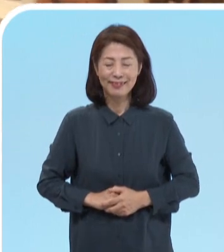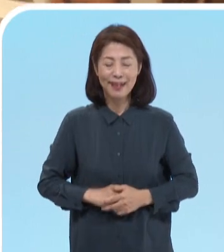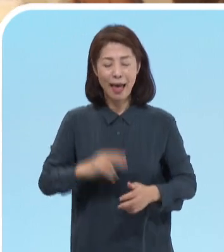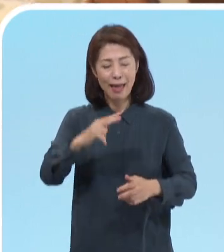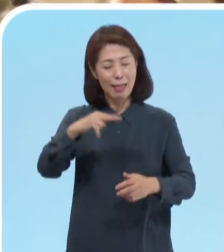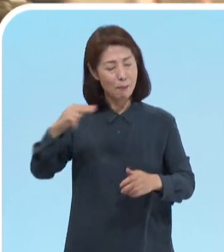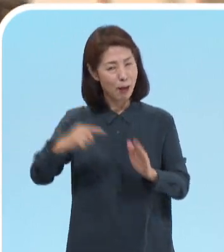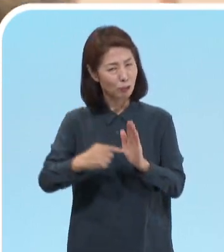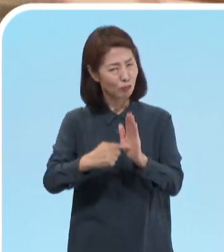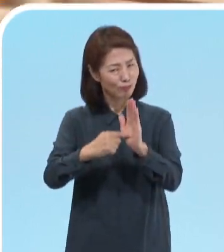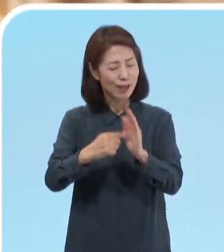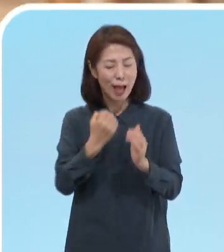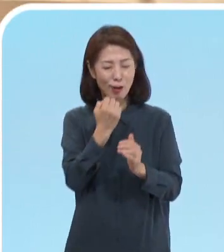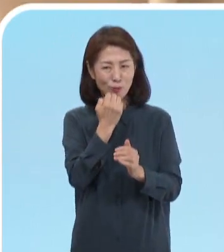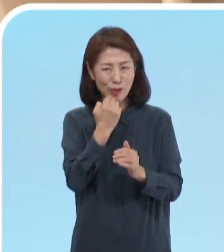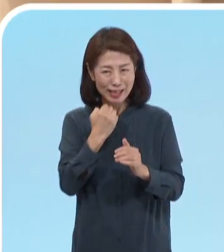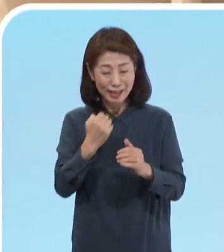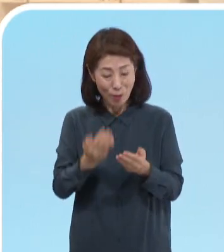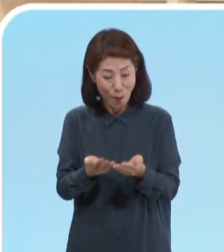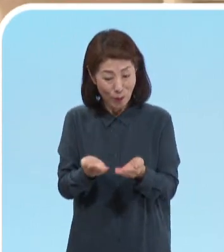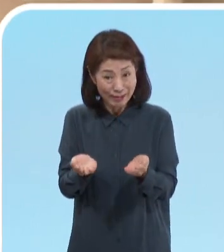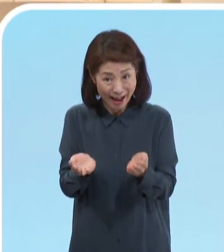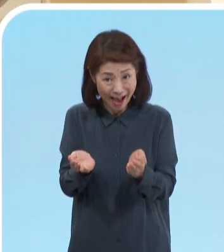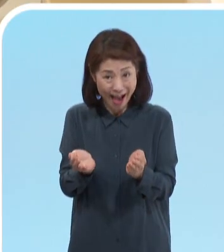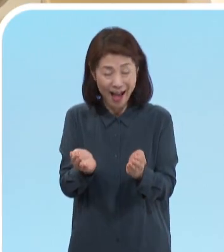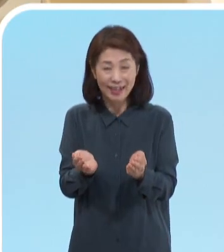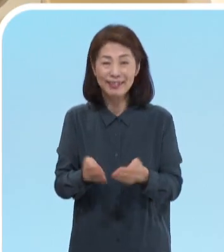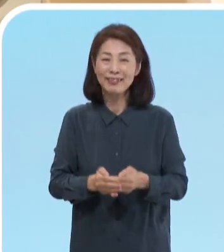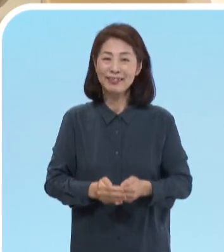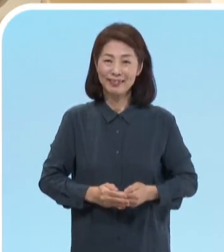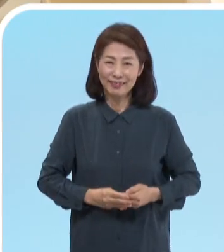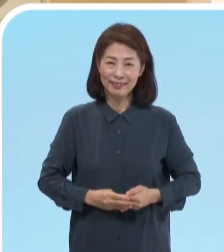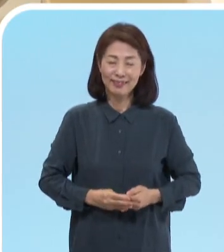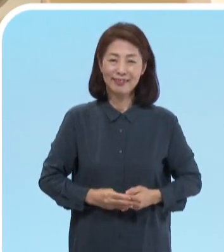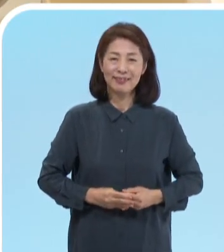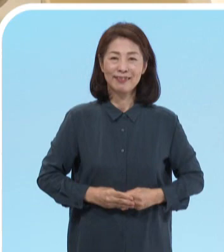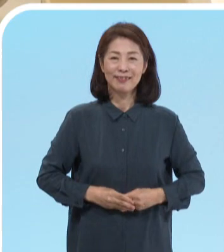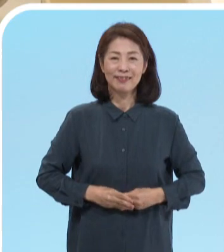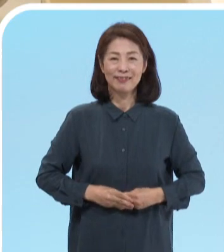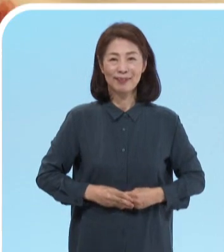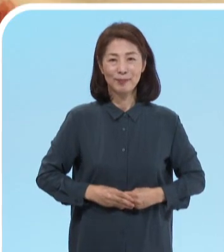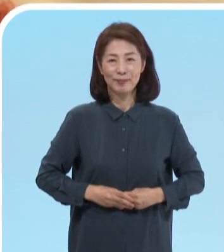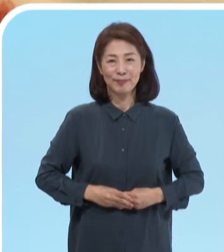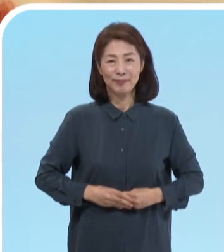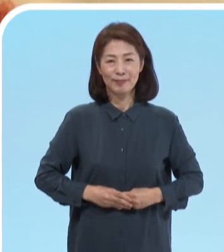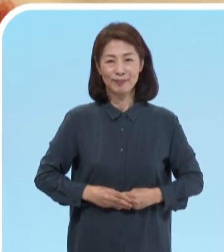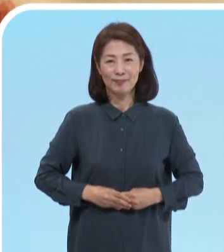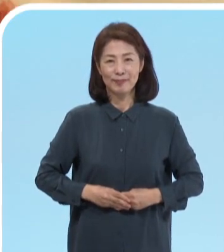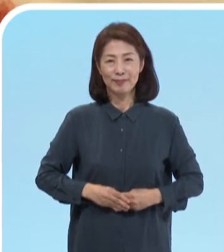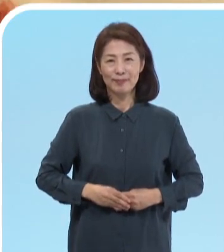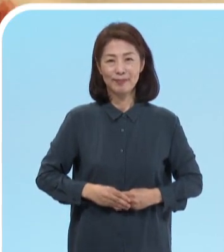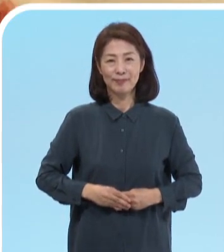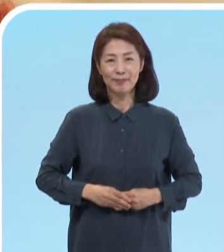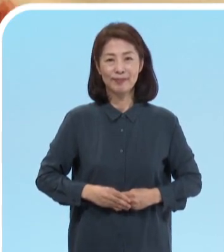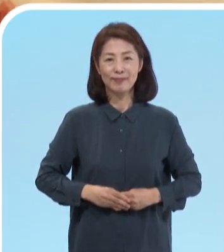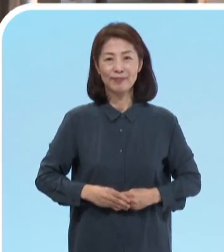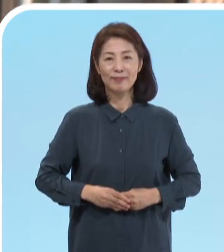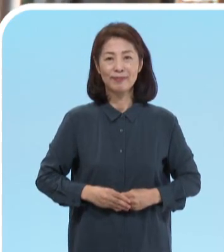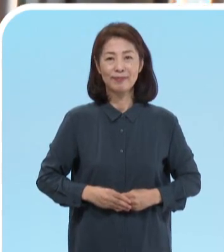丹波の栗、かわいい。なんかお土産に買っていきたくなりますね。